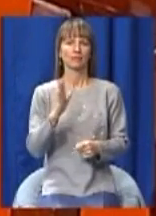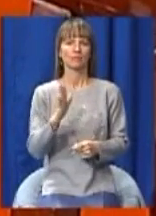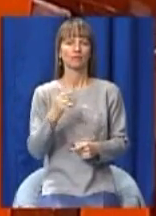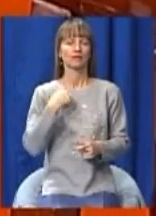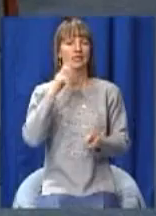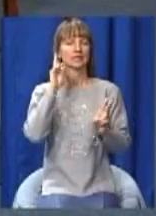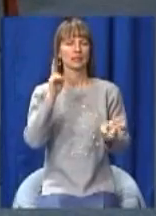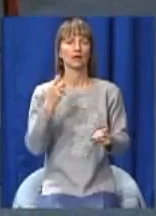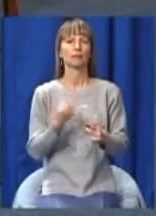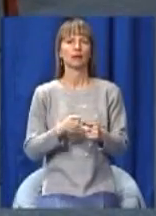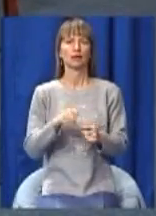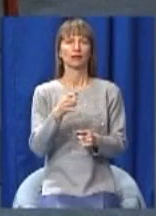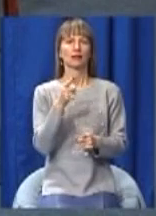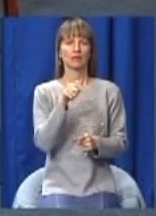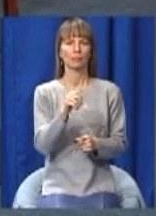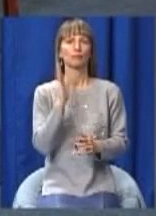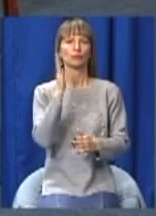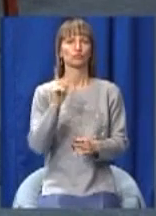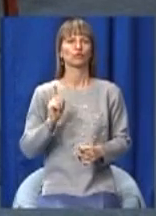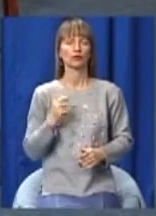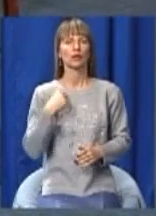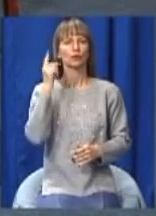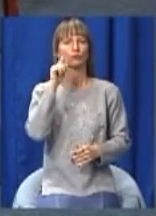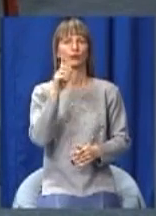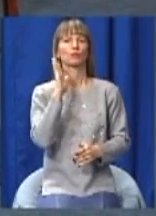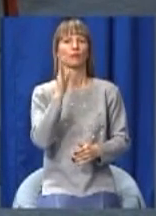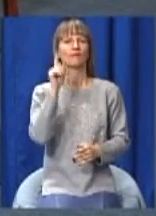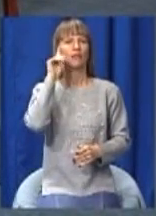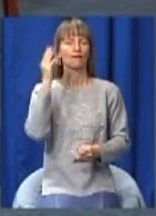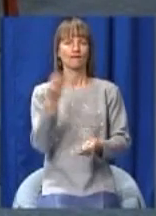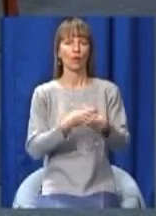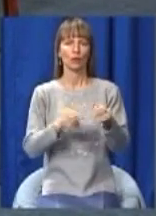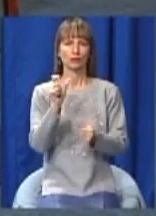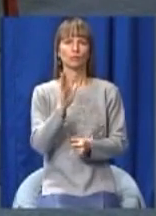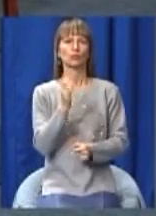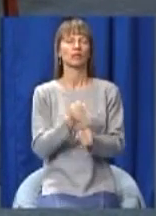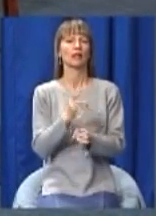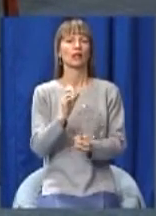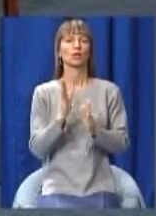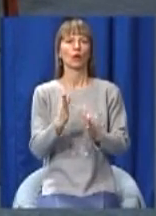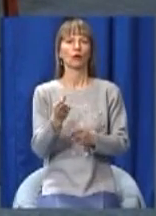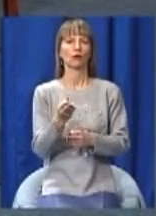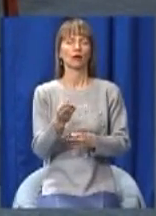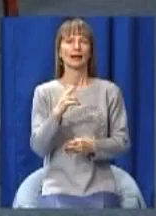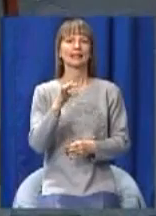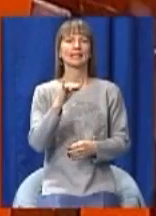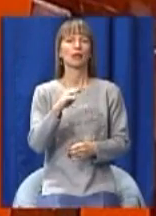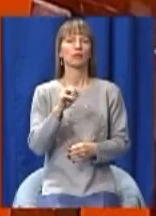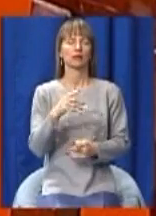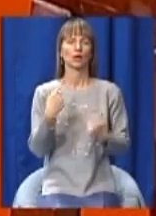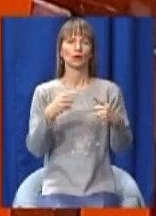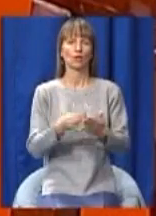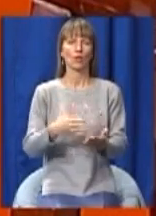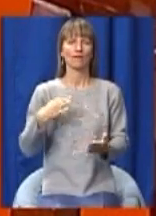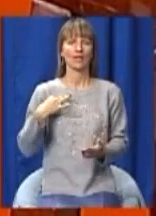ну то что с этой боишься мои будни мужика из подевалась а ты станешь ведомым фокусником и будешь работы найти sky диаманты нынче там даровать и не и